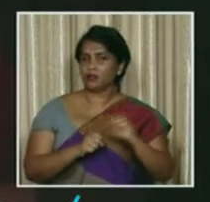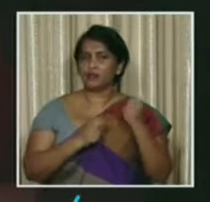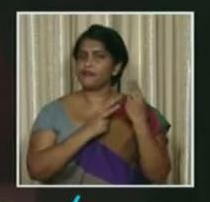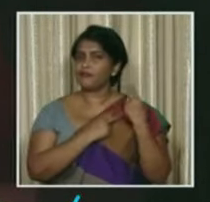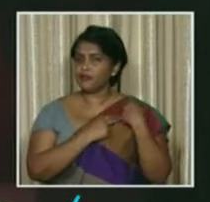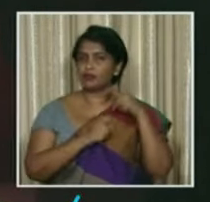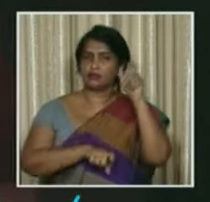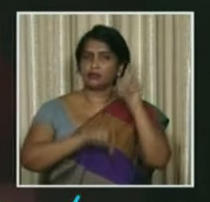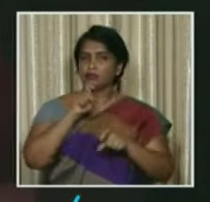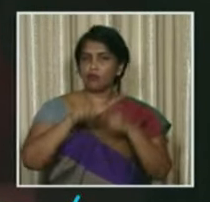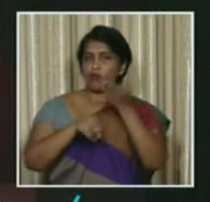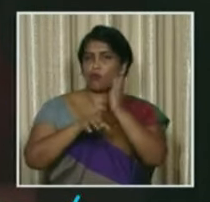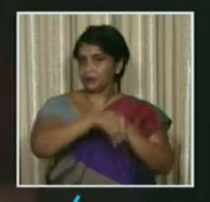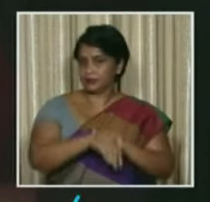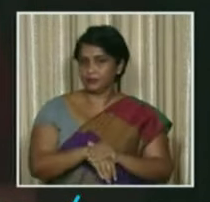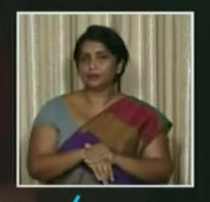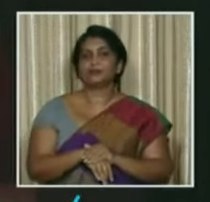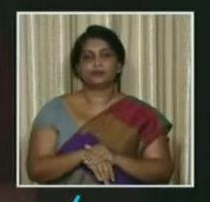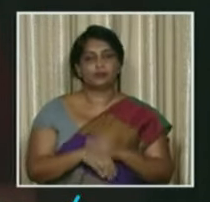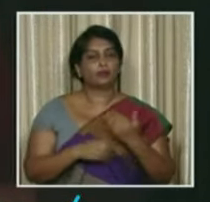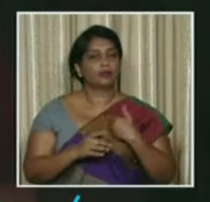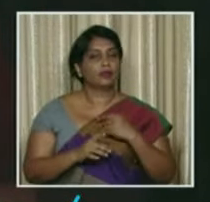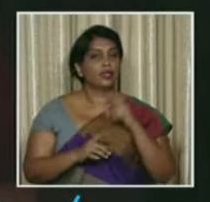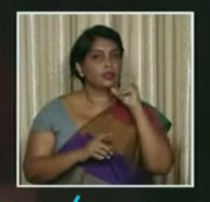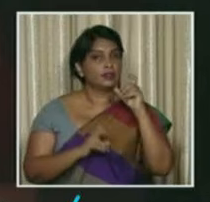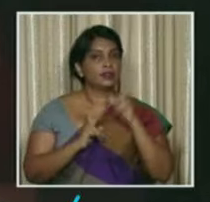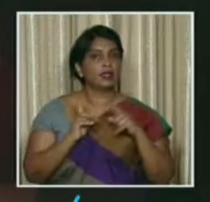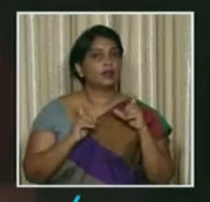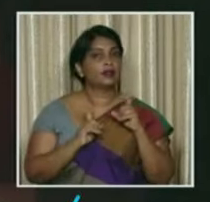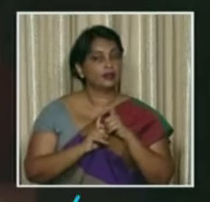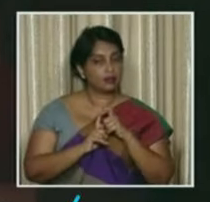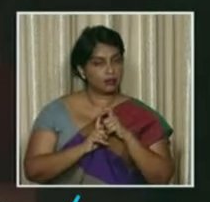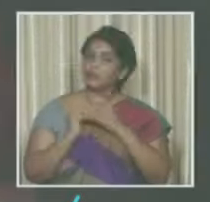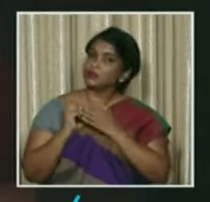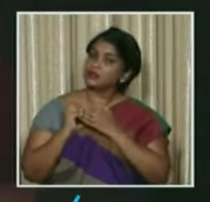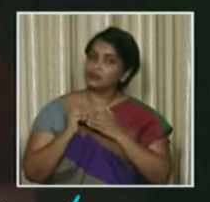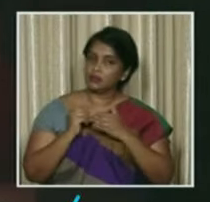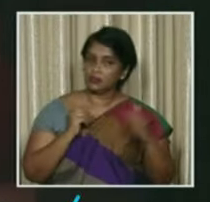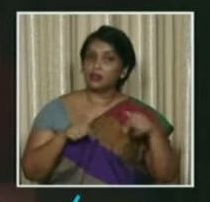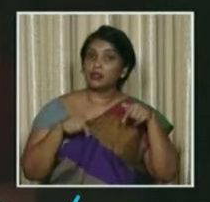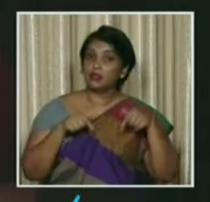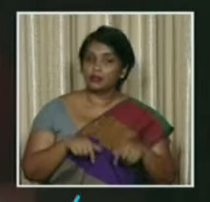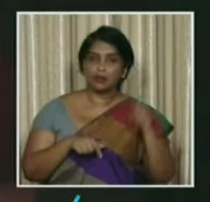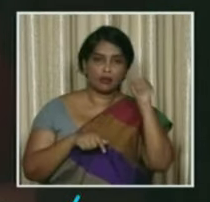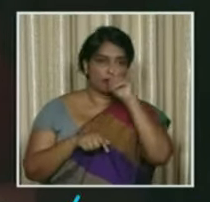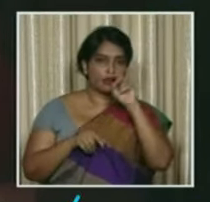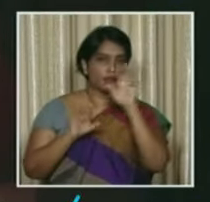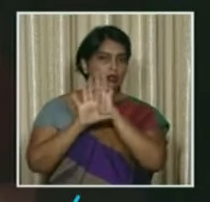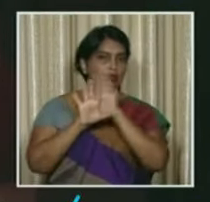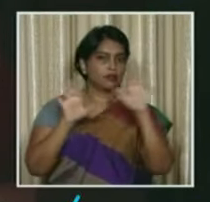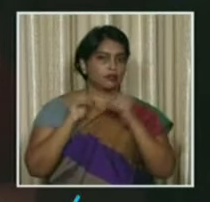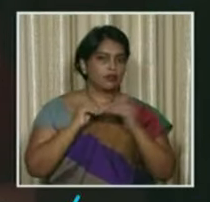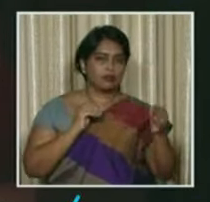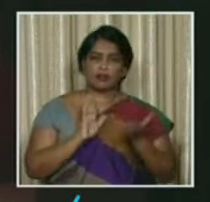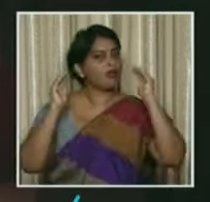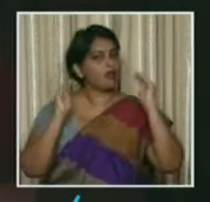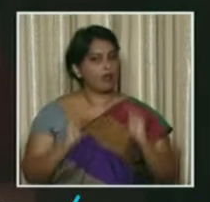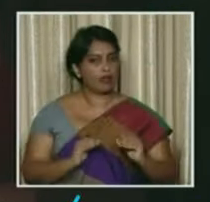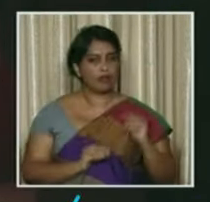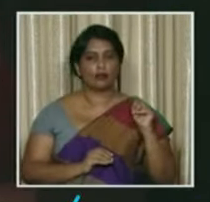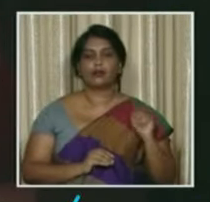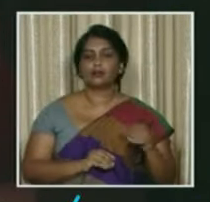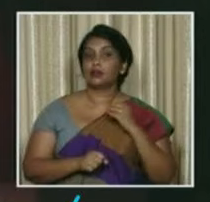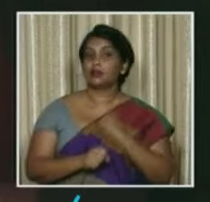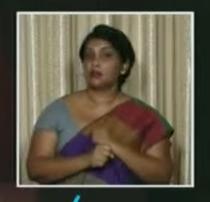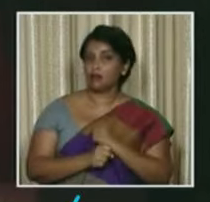යුතු පාර්ශ්වයන් හඳුනා ගැනීම සඳහා අපරාධ පරීක්ෂණ දෙපාර්තමේන්තුවට යොමු කර දැනට මාස 19කට වැඩි කාලයක් ගත වී